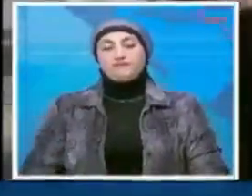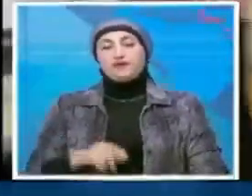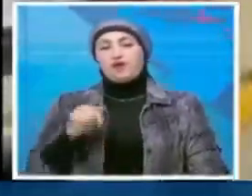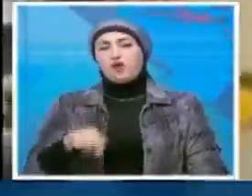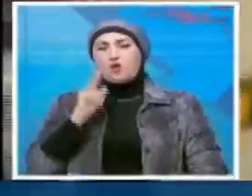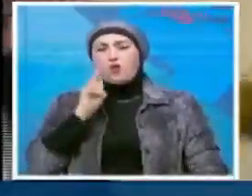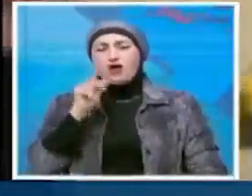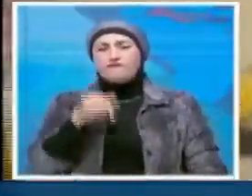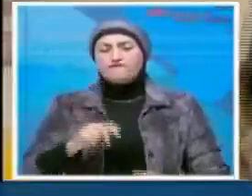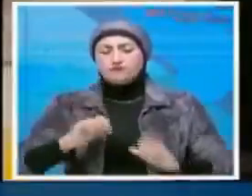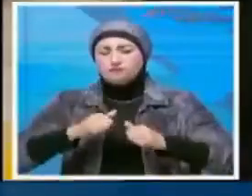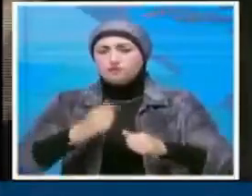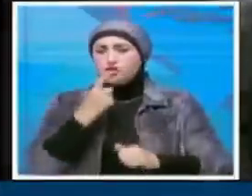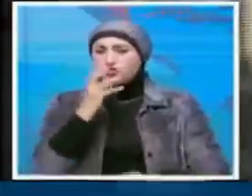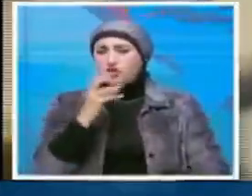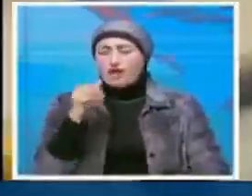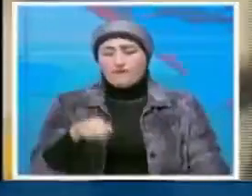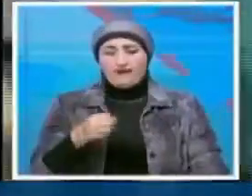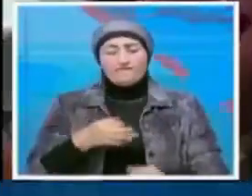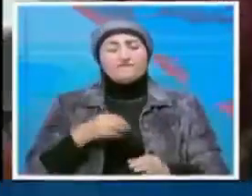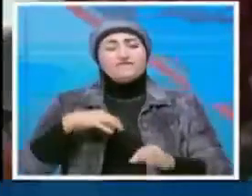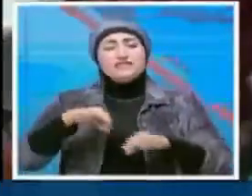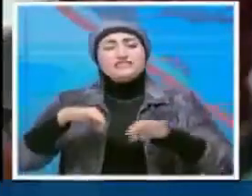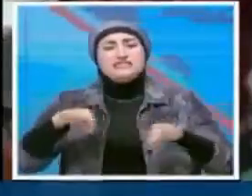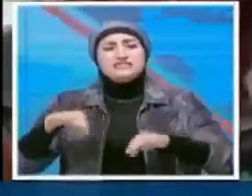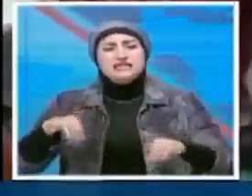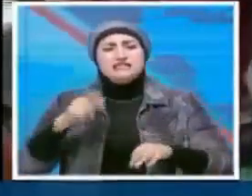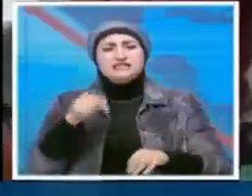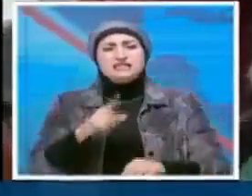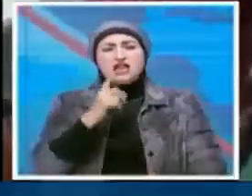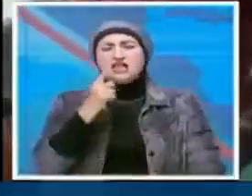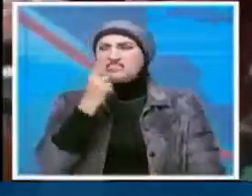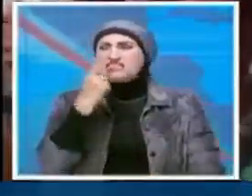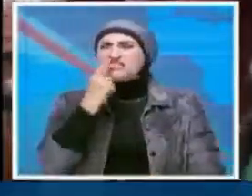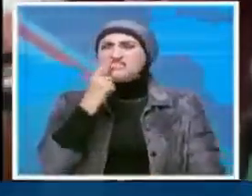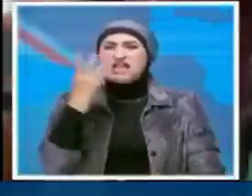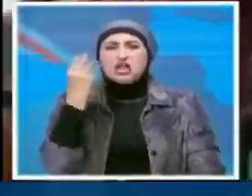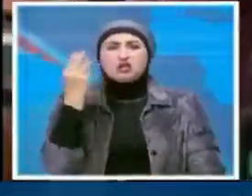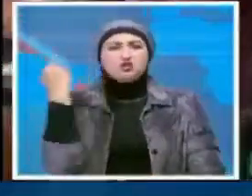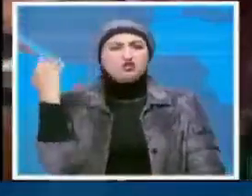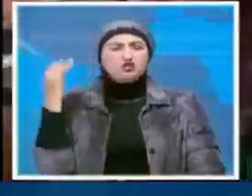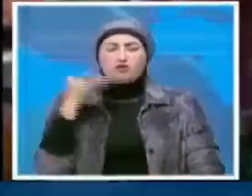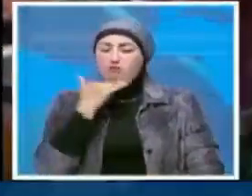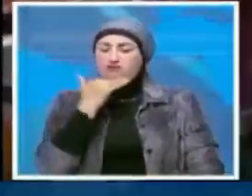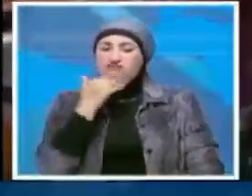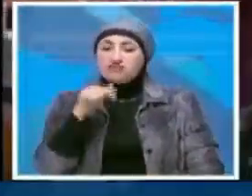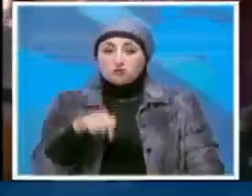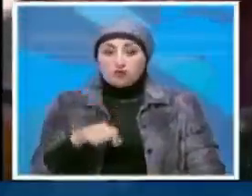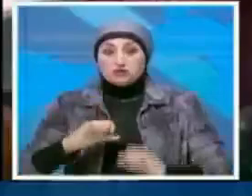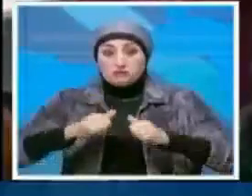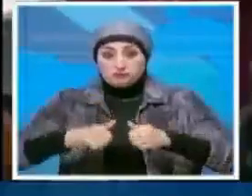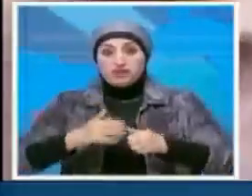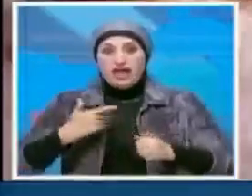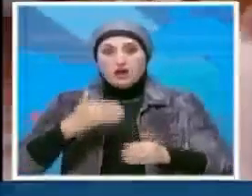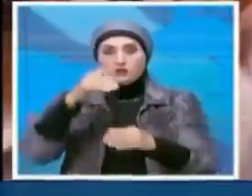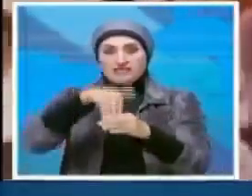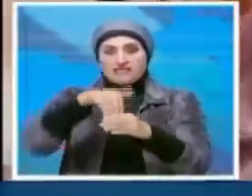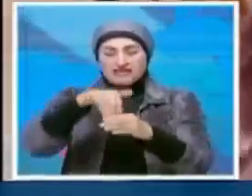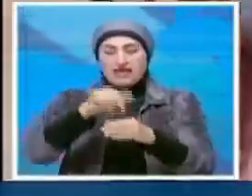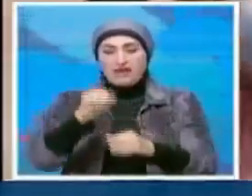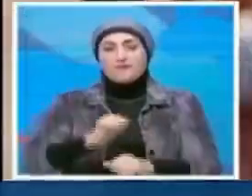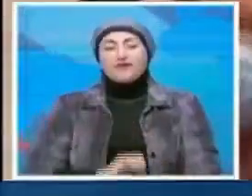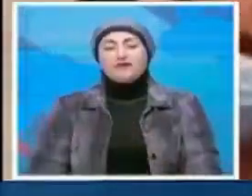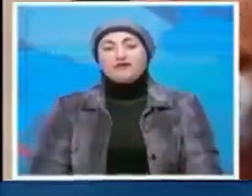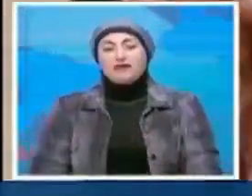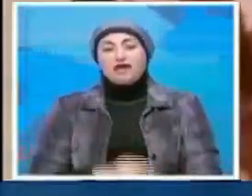عزوفهم عن المشاركة في الحياة السياسية الذي منعهم لسنوات طوال من الحرص على الإدلاء بأصواتهم الانتخابية